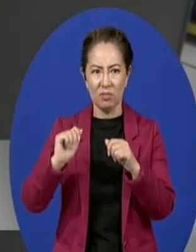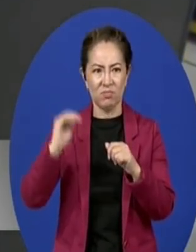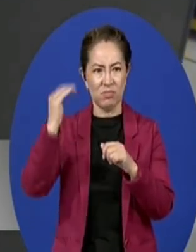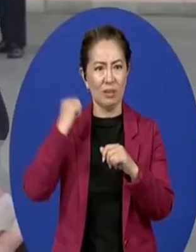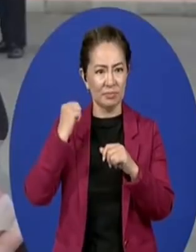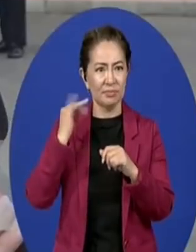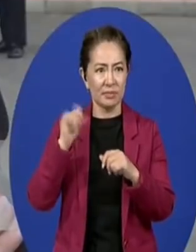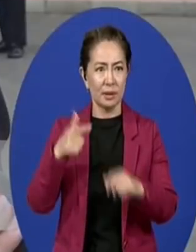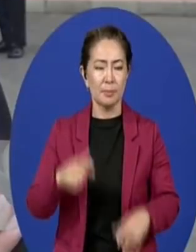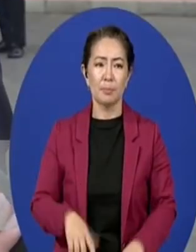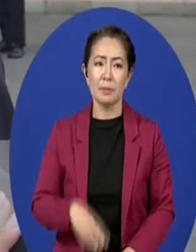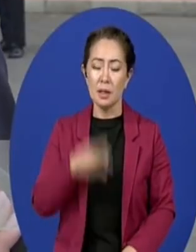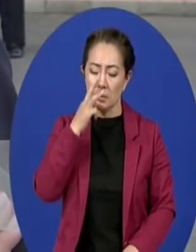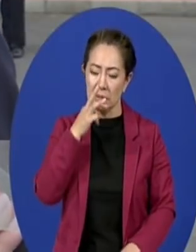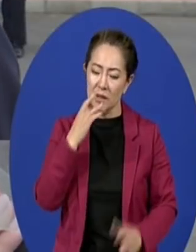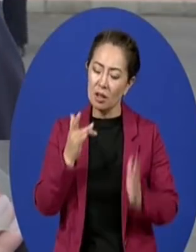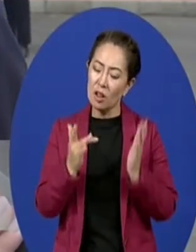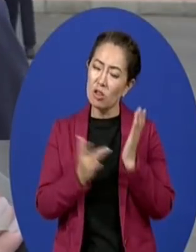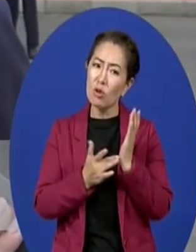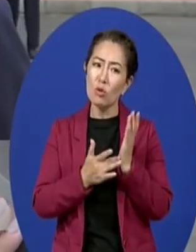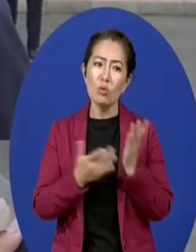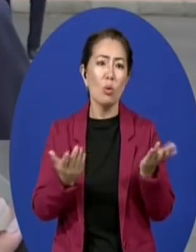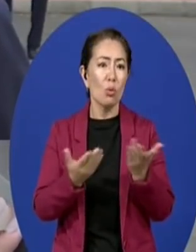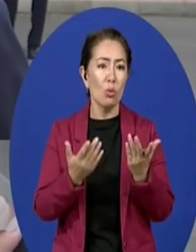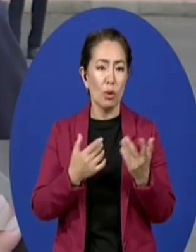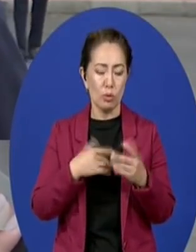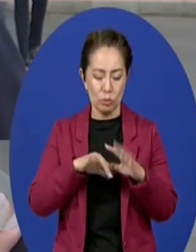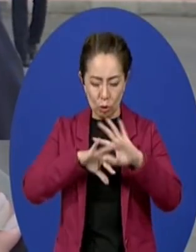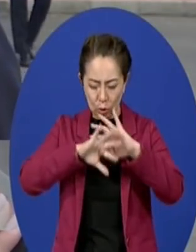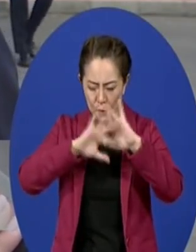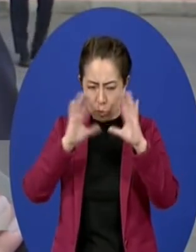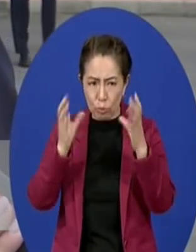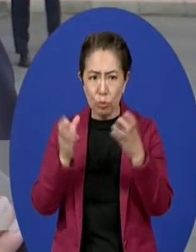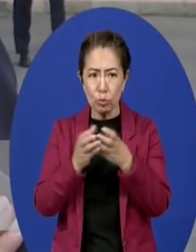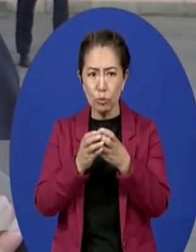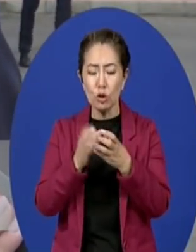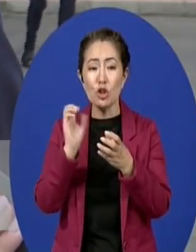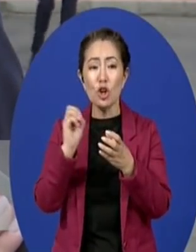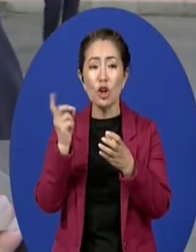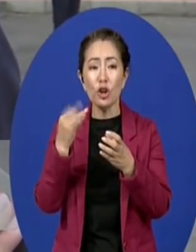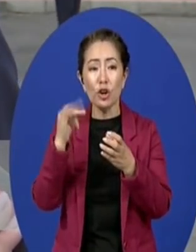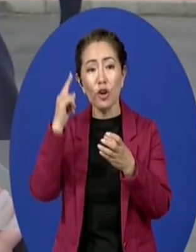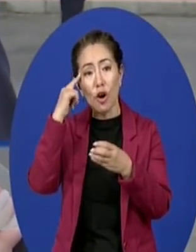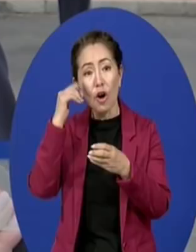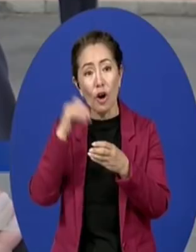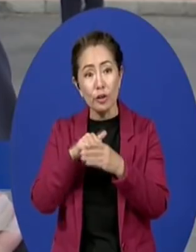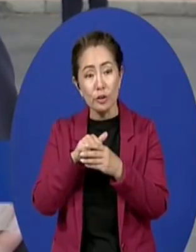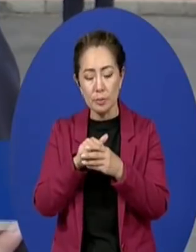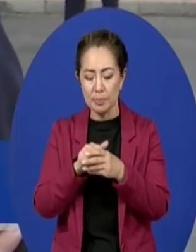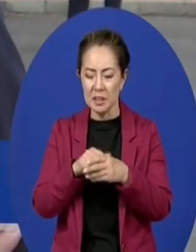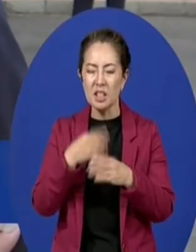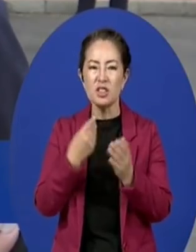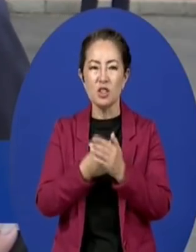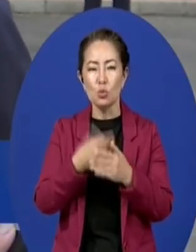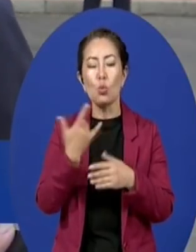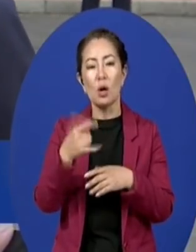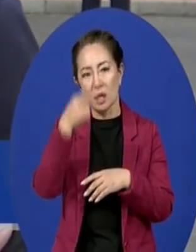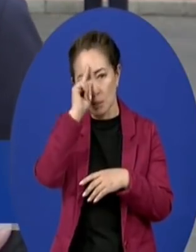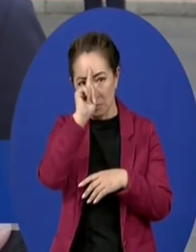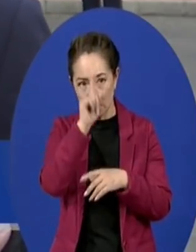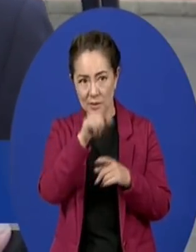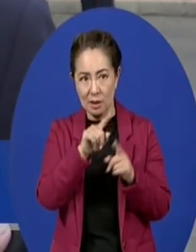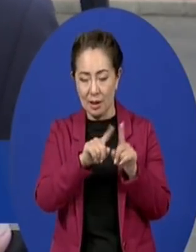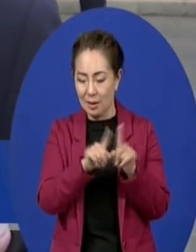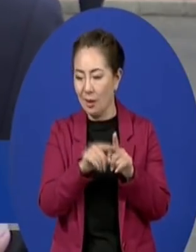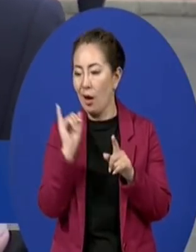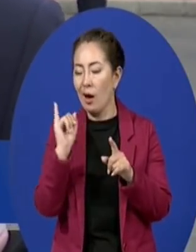байна. Мэдээллийн технологийн гэдэг маань өөрөө ерхий ойлголт. Одоо мэдээлэл технологи гэдэг маань одоо яг эмч гэдэг шиг те. IT гэдэг